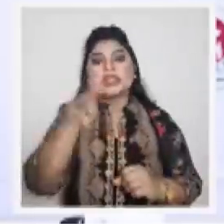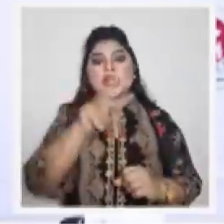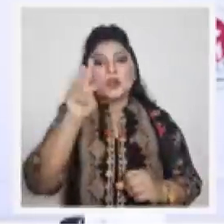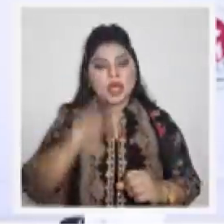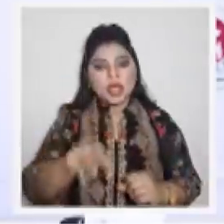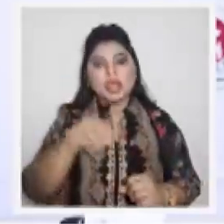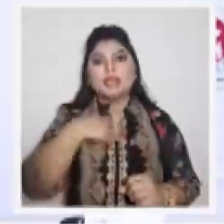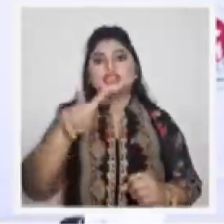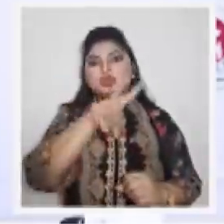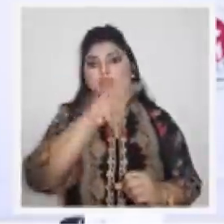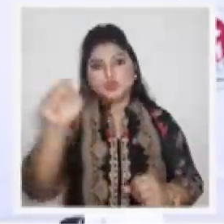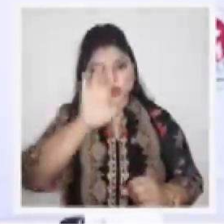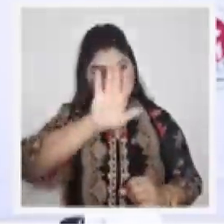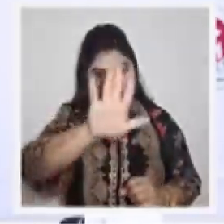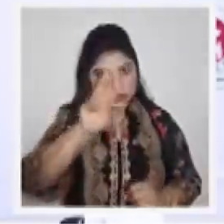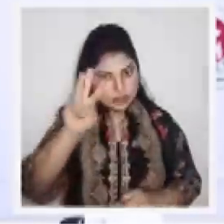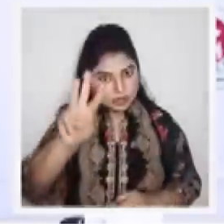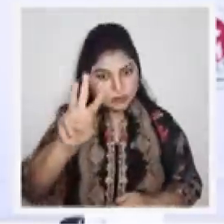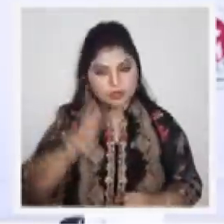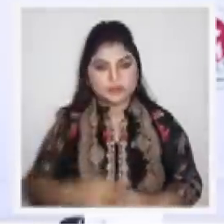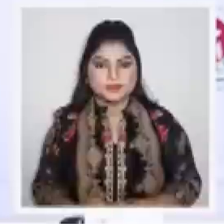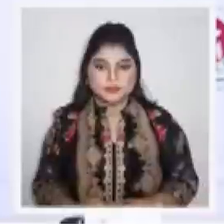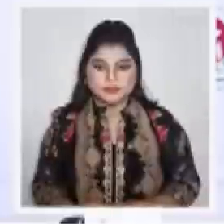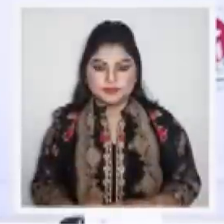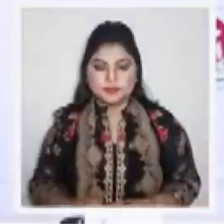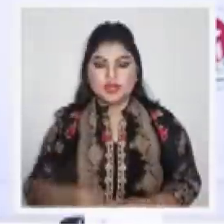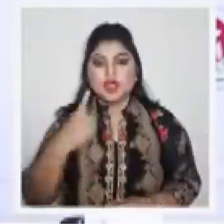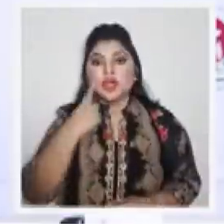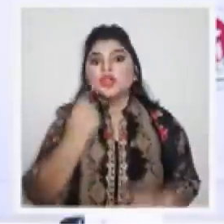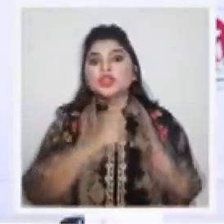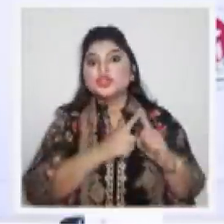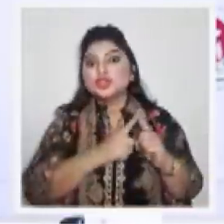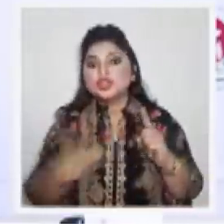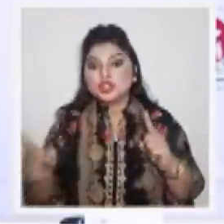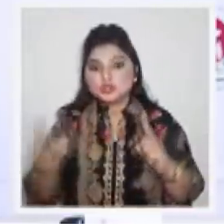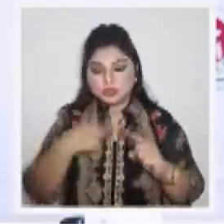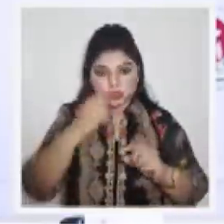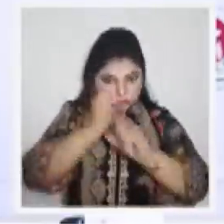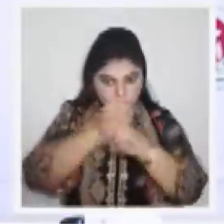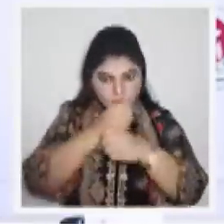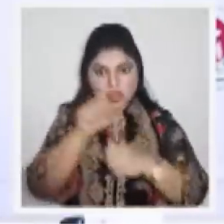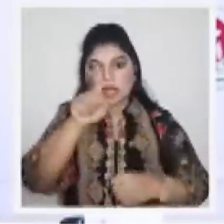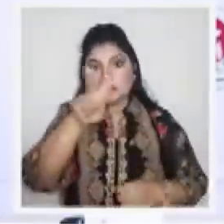পরীক্ষাগারের সংখ্যা 84টি। 24 ঘন্টায় নমুনা সংগ্রহ হয়েছে 13,253টি